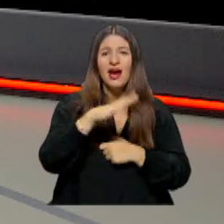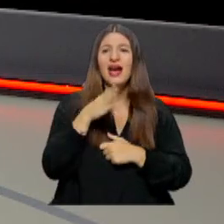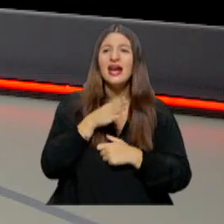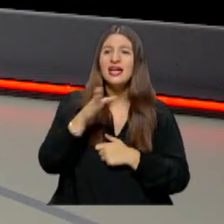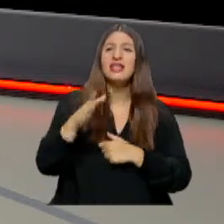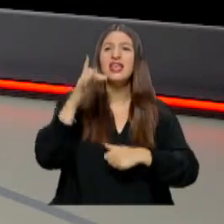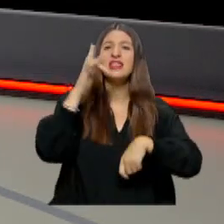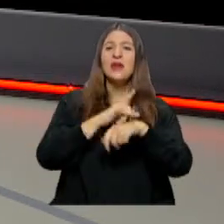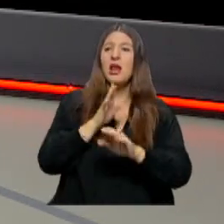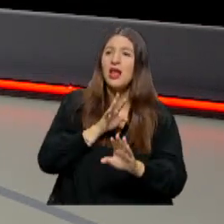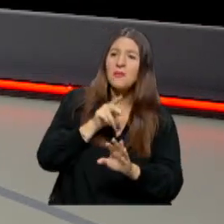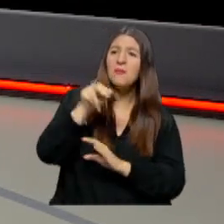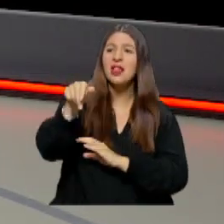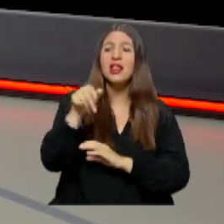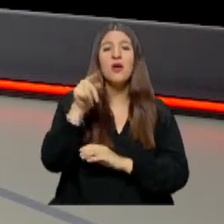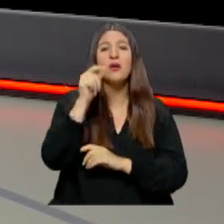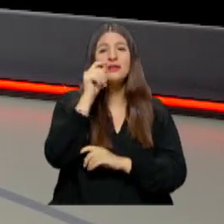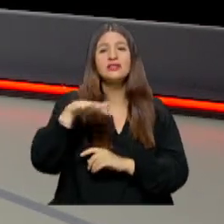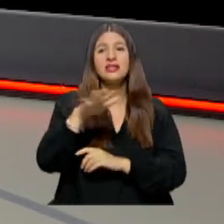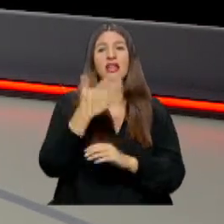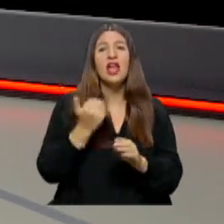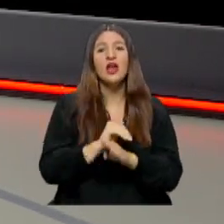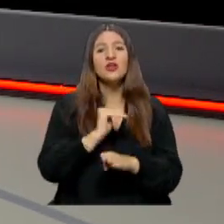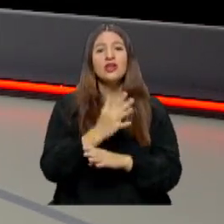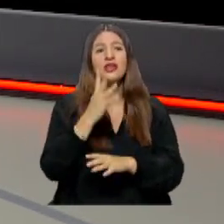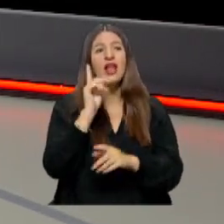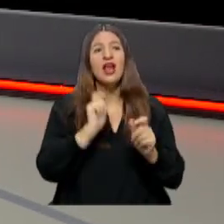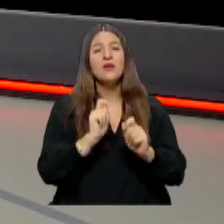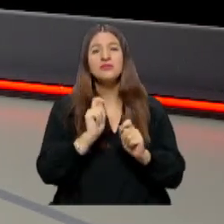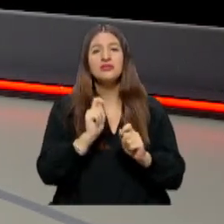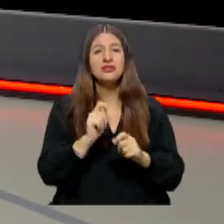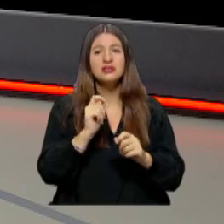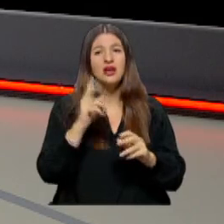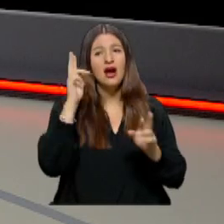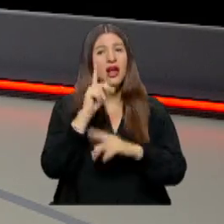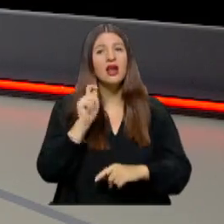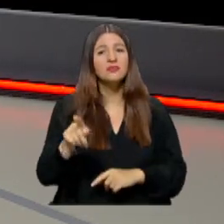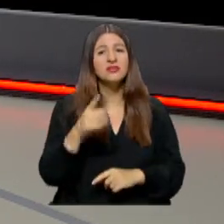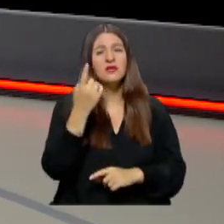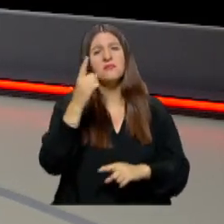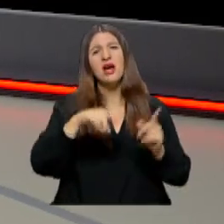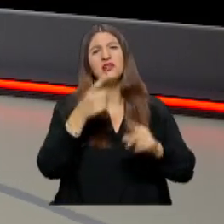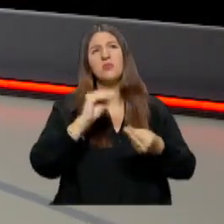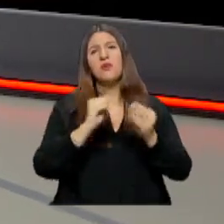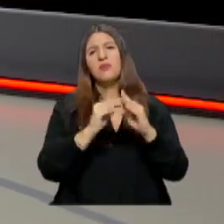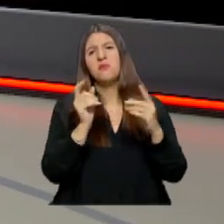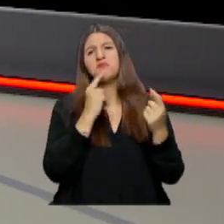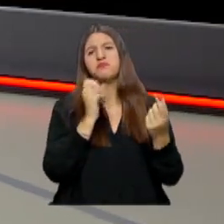gitti, tepelere çıktı, o insanların neler yaşadığını, neler yaptığını hayal etti. Bir takım